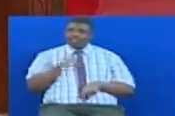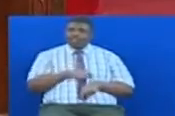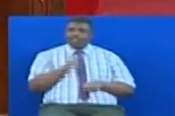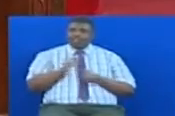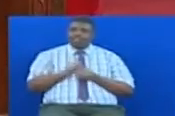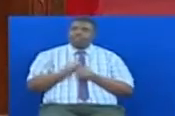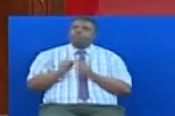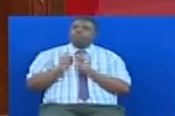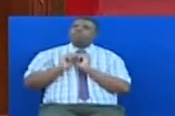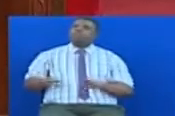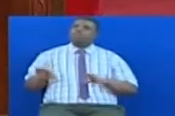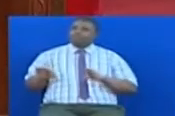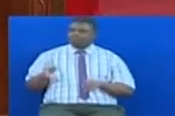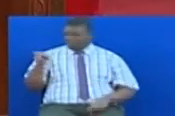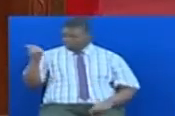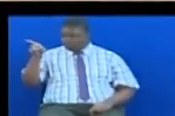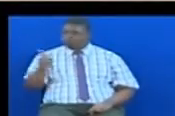jipya.